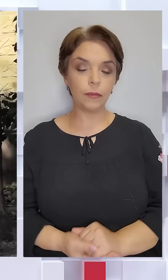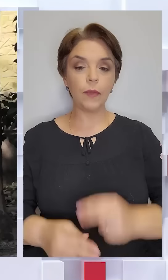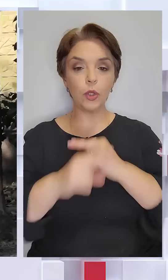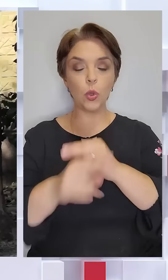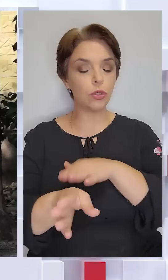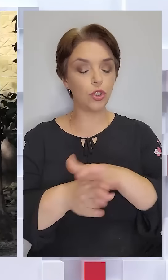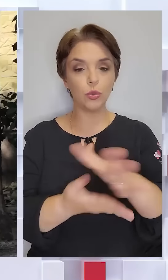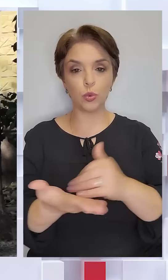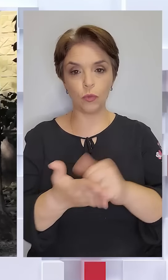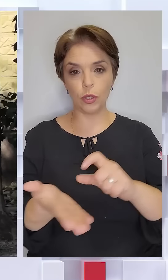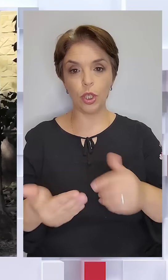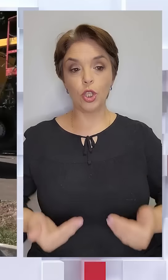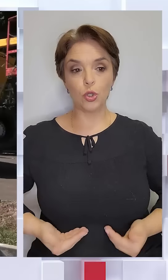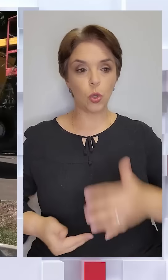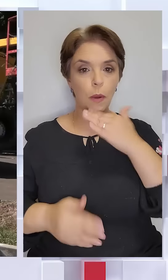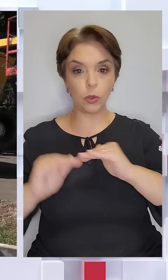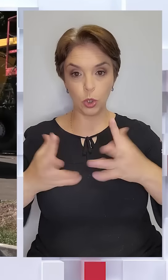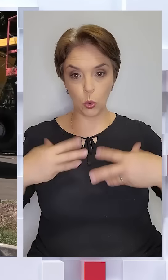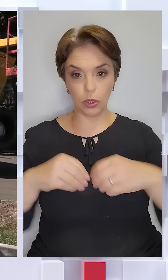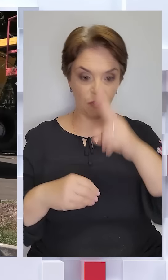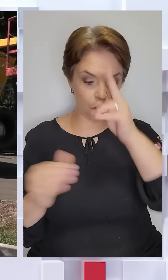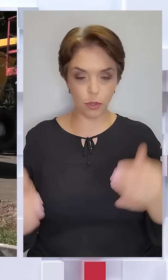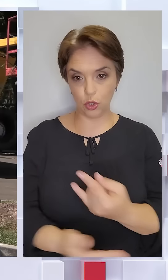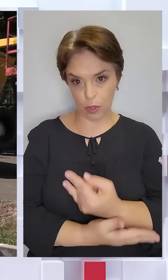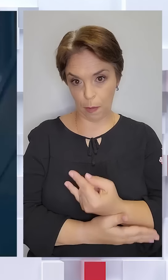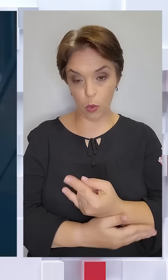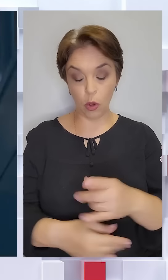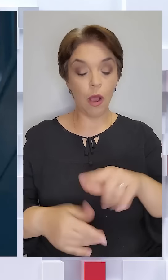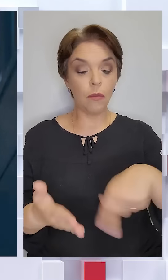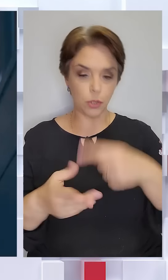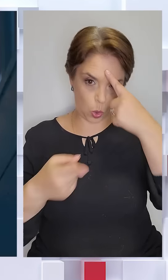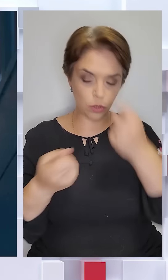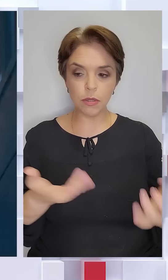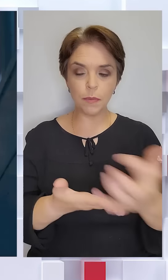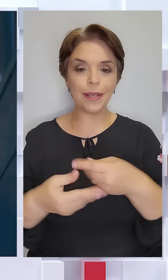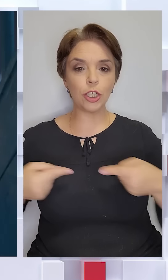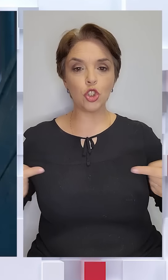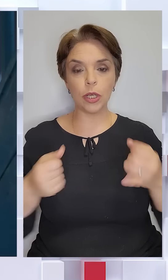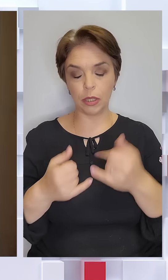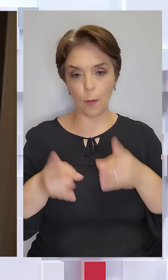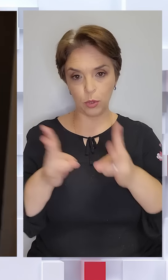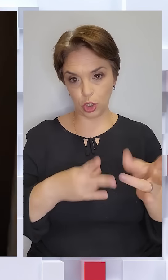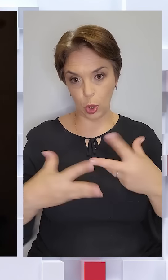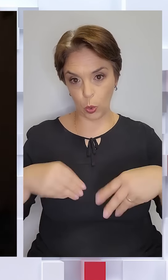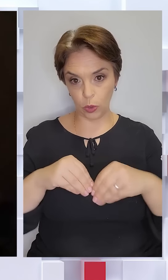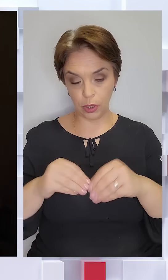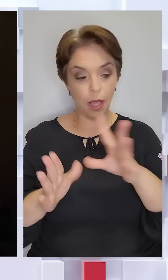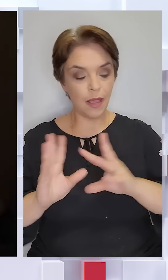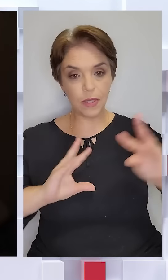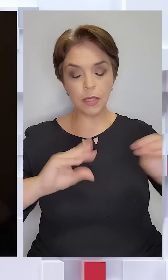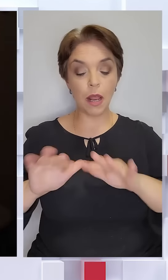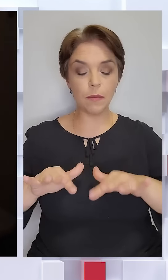Дрони вщент зруйнували житло багатодітної родини, де є двомісячний малюк. У місті оголосили збір речей для постраждалих родин та